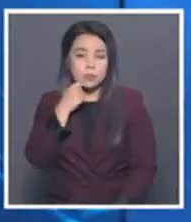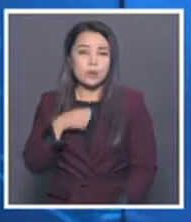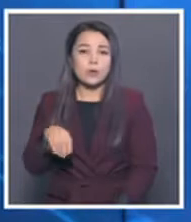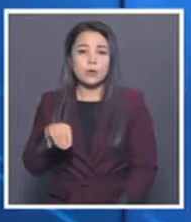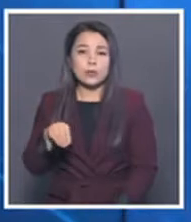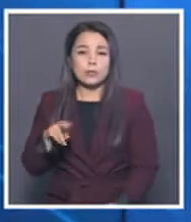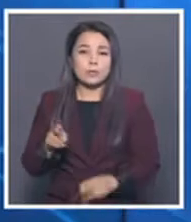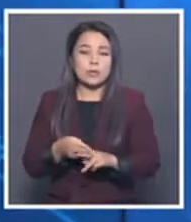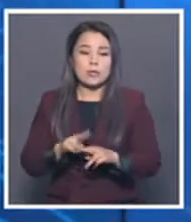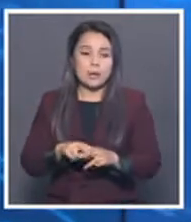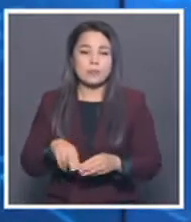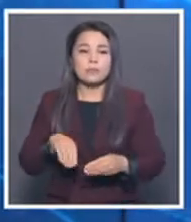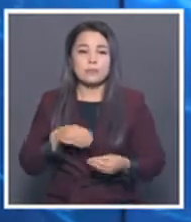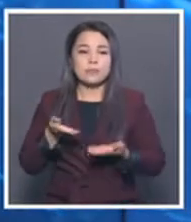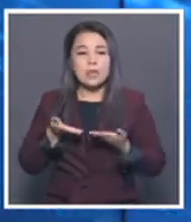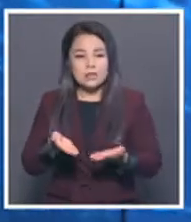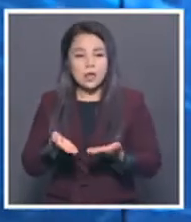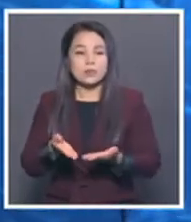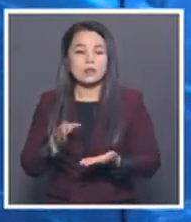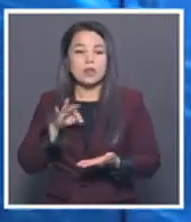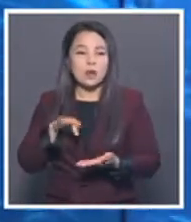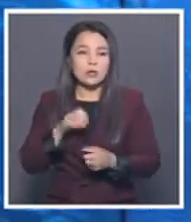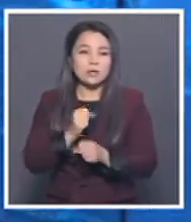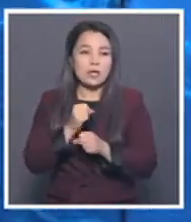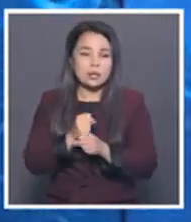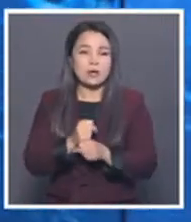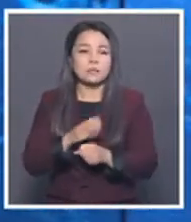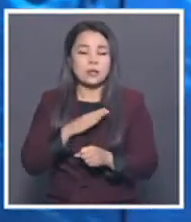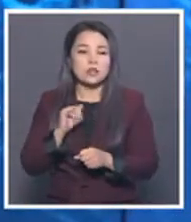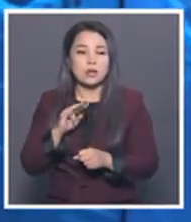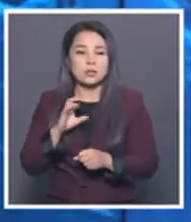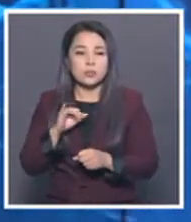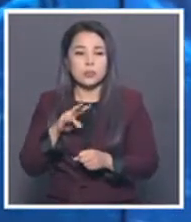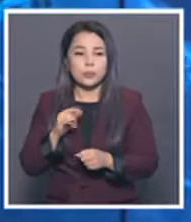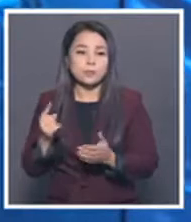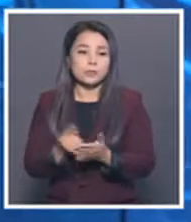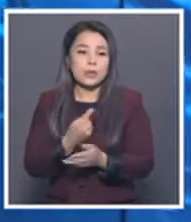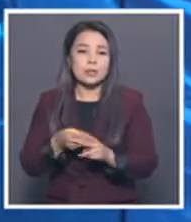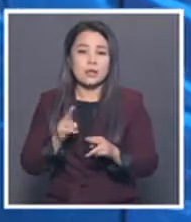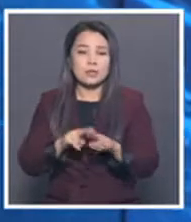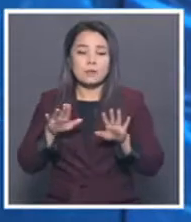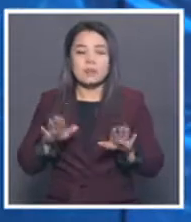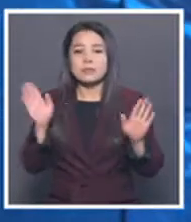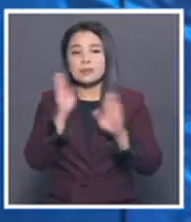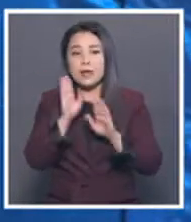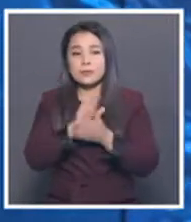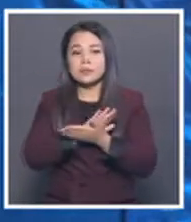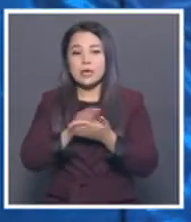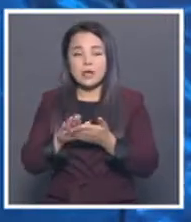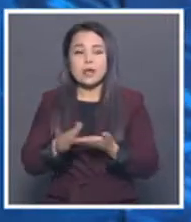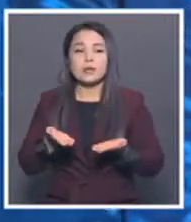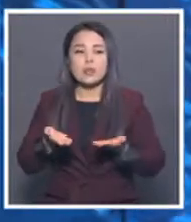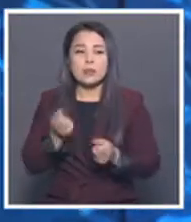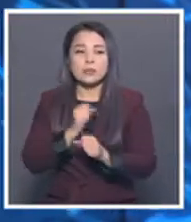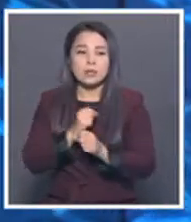ұнсыз пісірілетін торт жайлы естіп едіңіз. Елордалық кондитер Жансұлу Ибраева елде тұңғыш рет тек табиғи таза өнімдерден торт